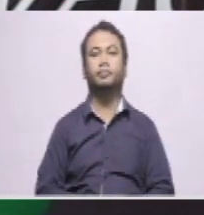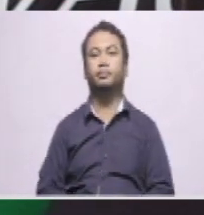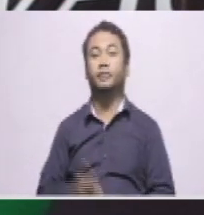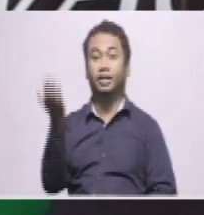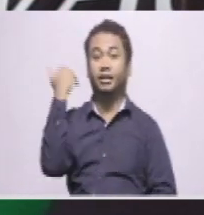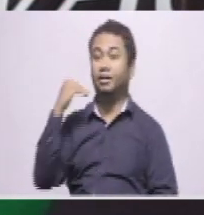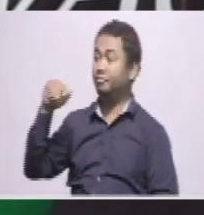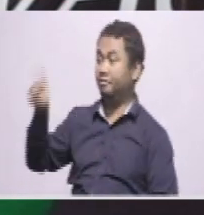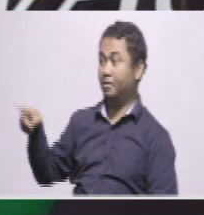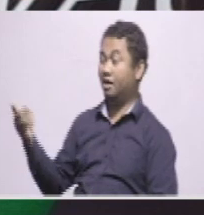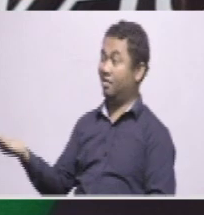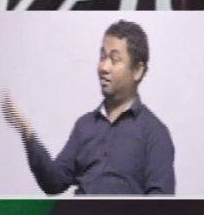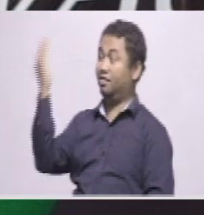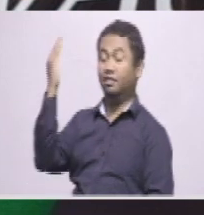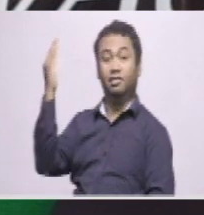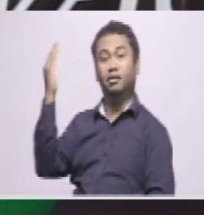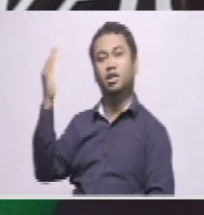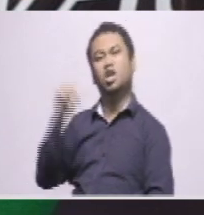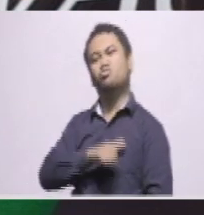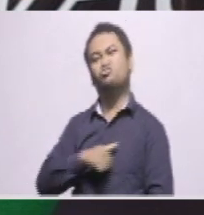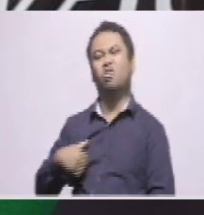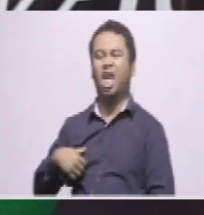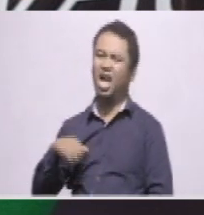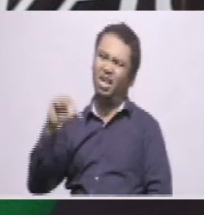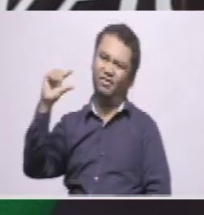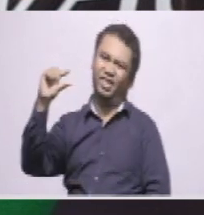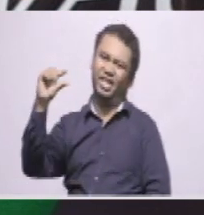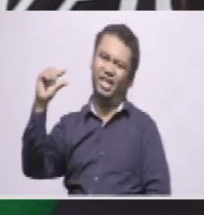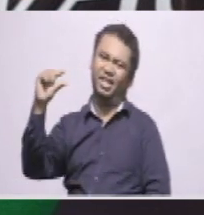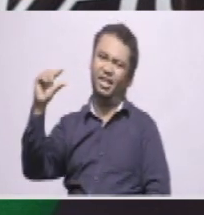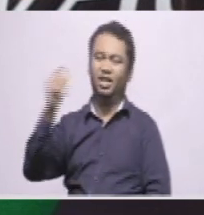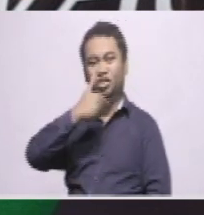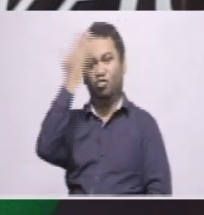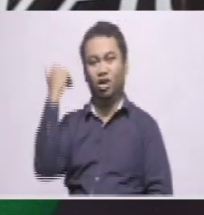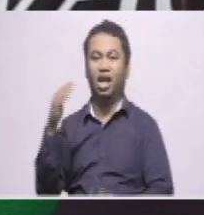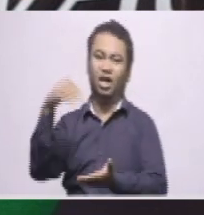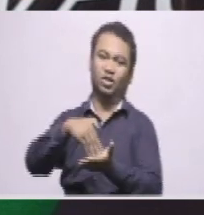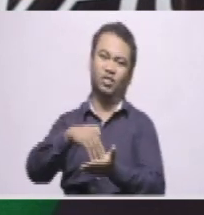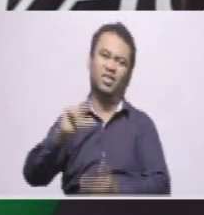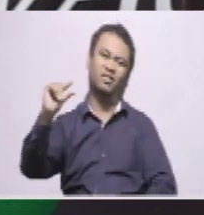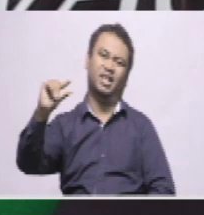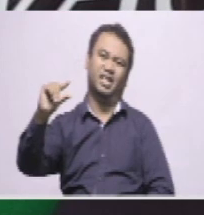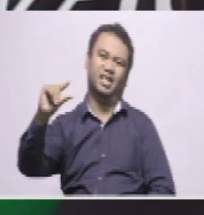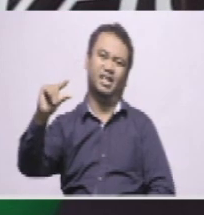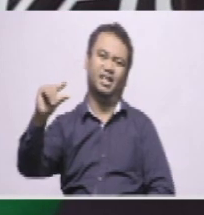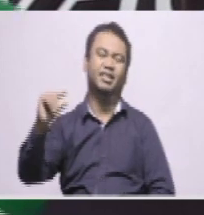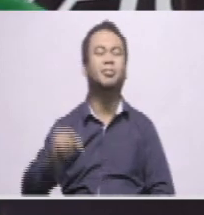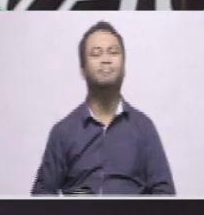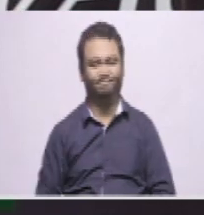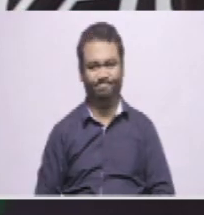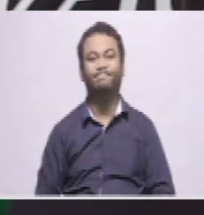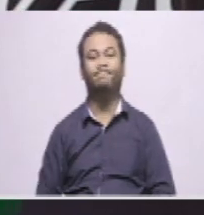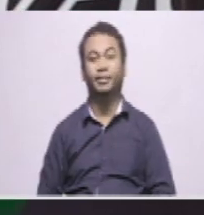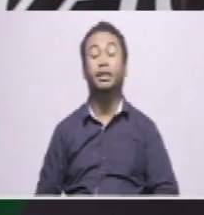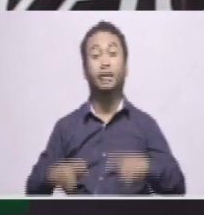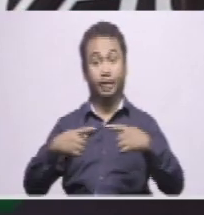maraina zany amin'ny ity andro ny fifidianana ity dia mbola ambany ti ambany ny tapahavitrihan'ireo mpifidy tonga mandatsabato manana didisi